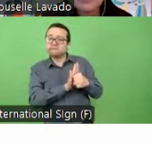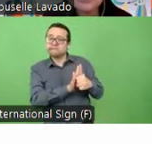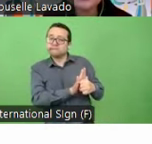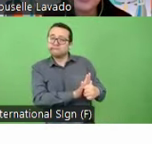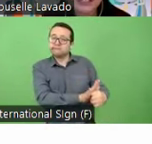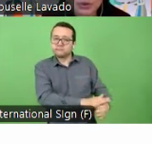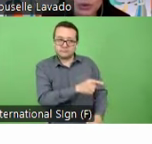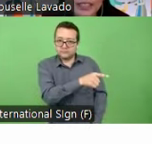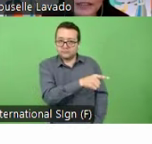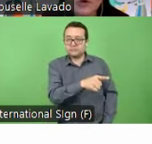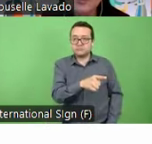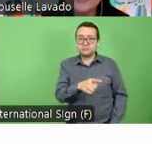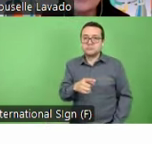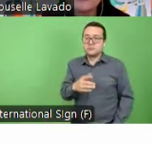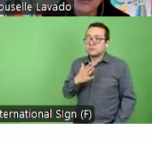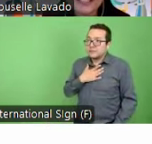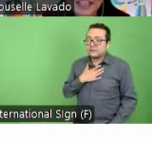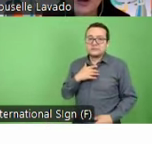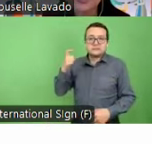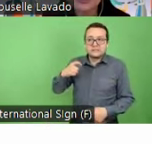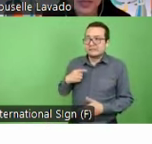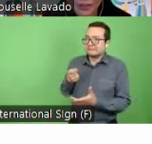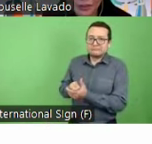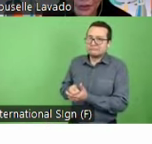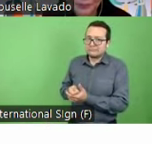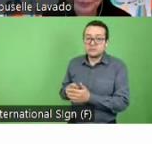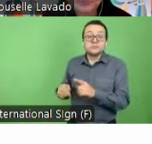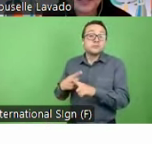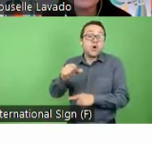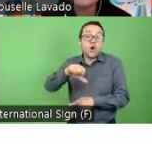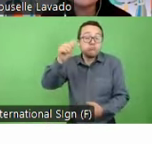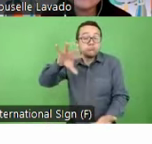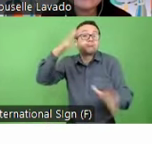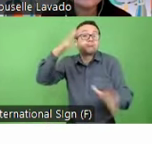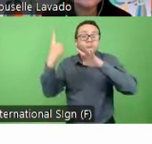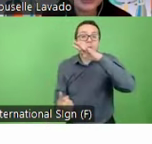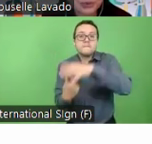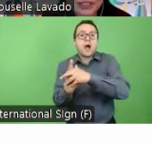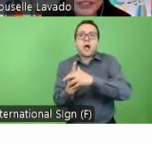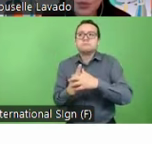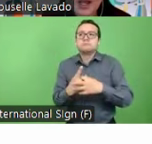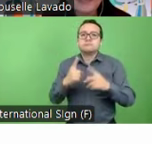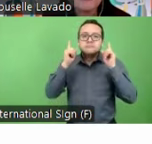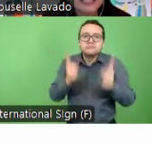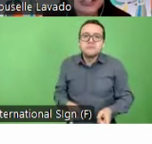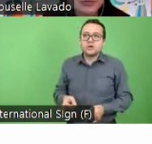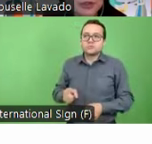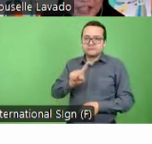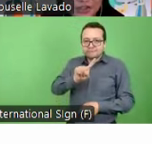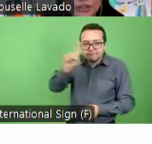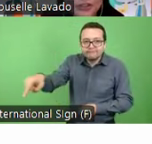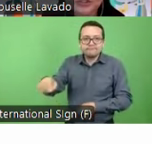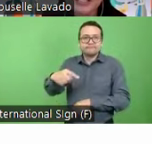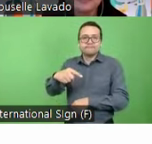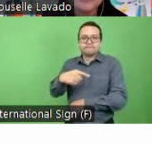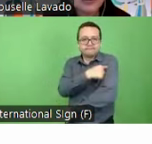dépenses catastrophiques, mais également exclus lorsqu'ils évitent complètement les soins. Cela souligne